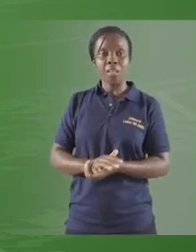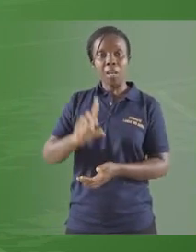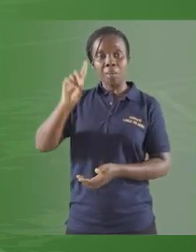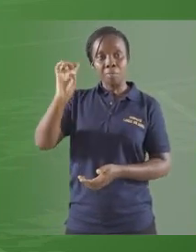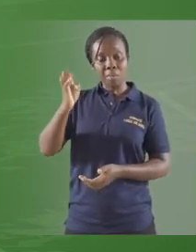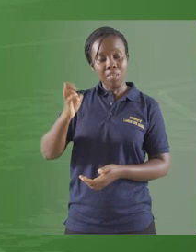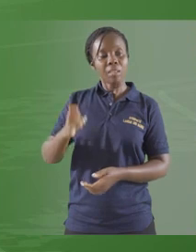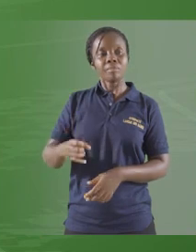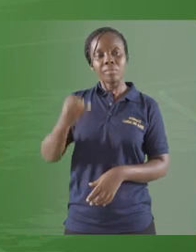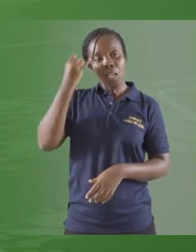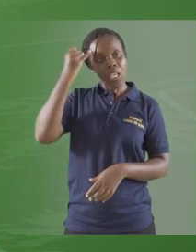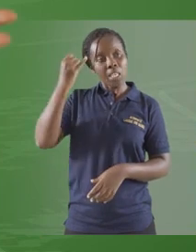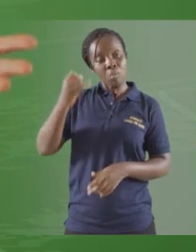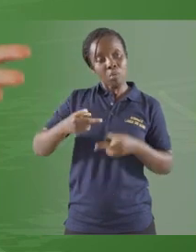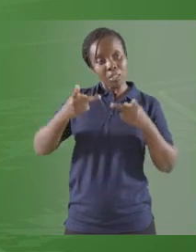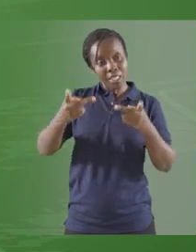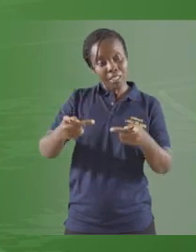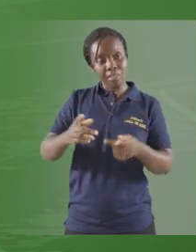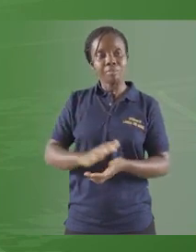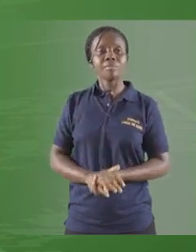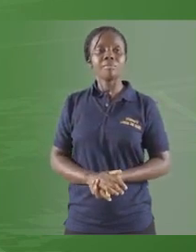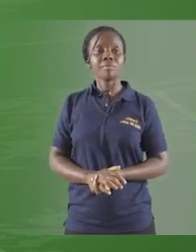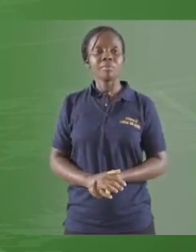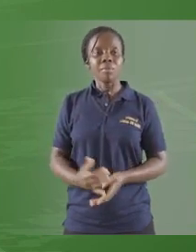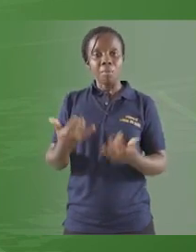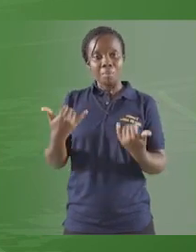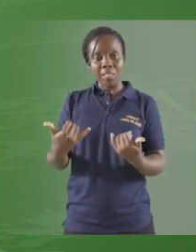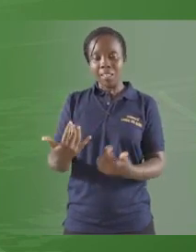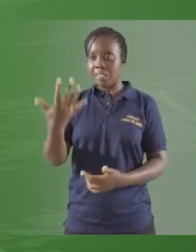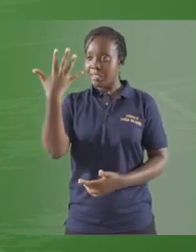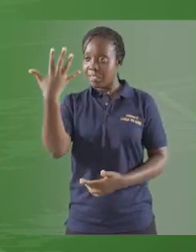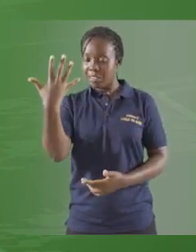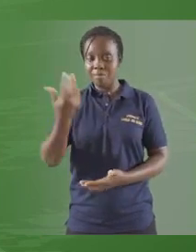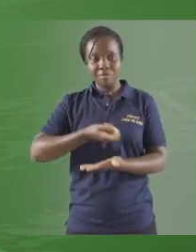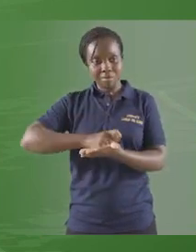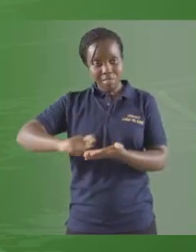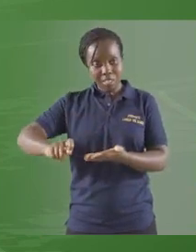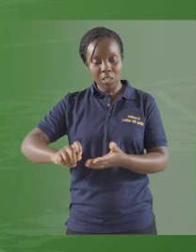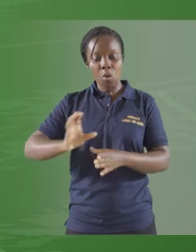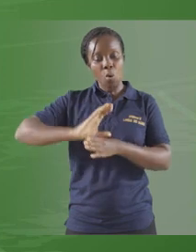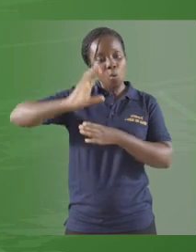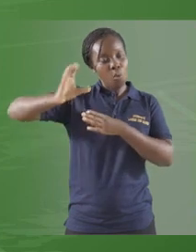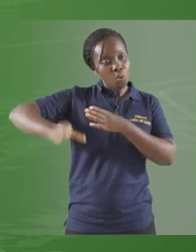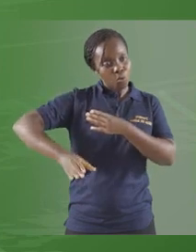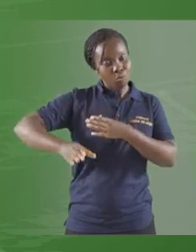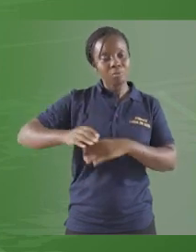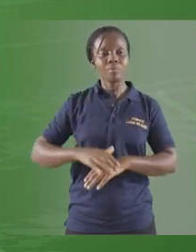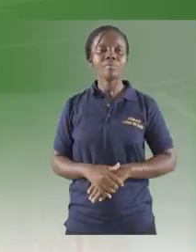hypothèse. Alors, qu'allons-nous donc faire? Petit 5, conclusion.